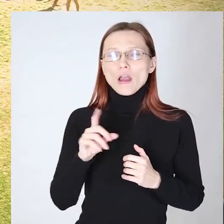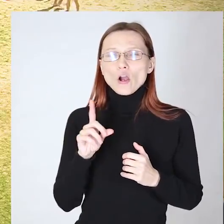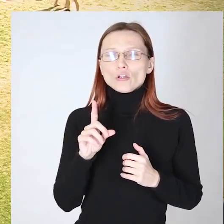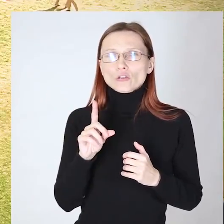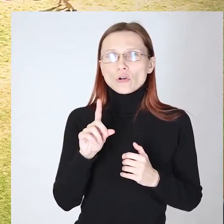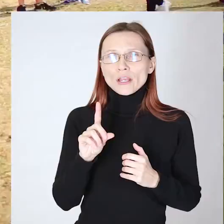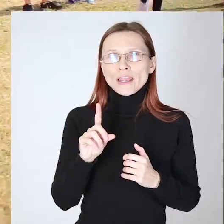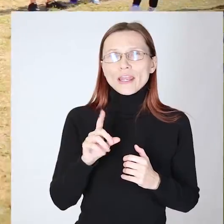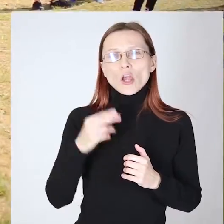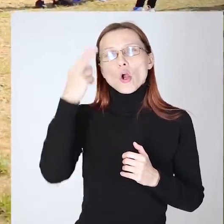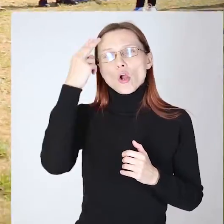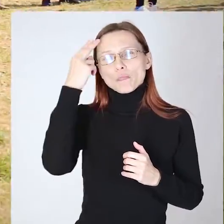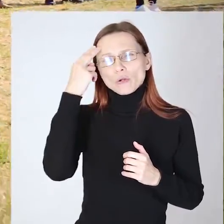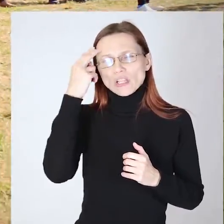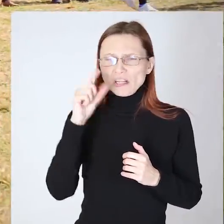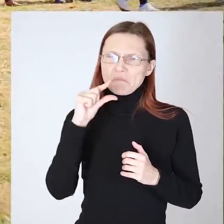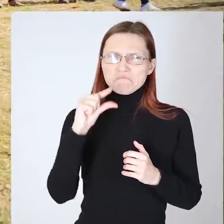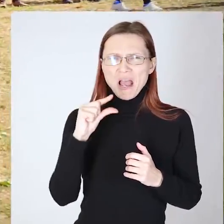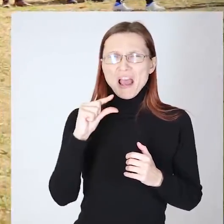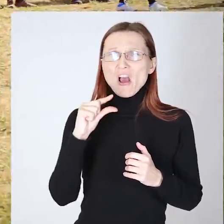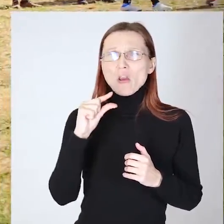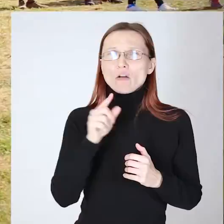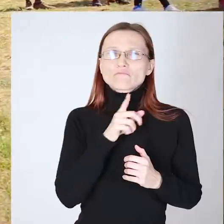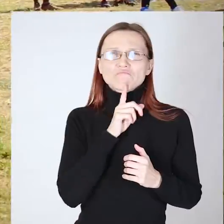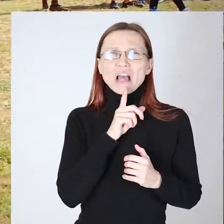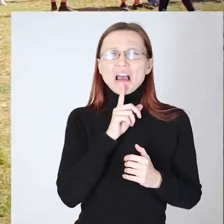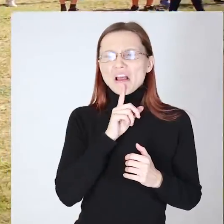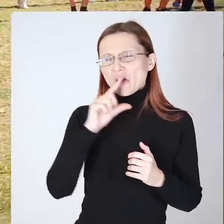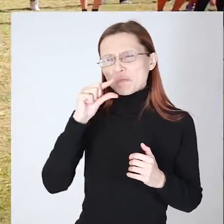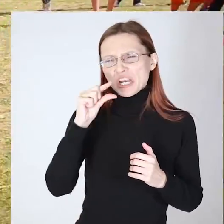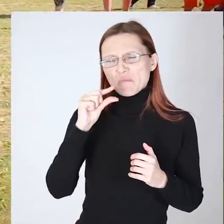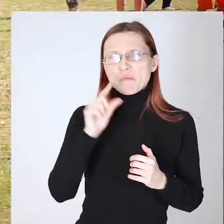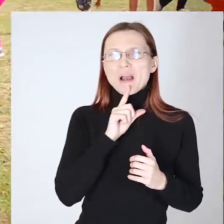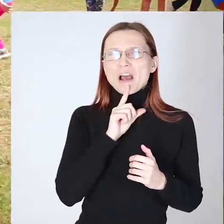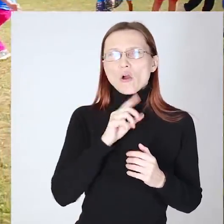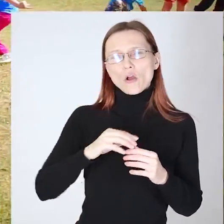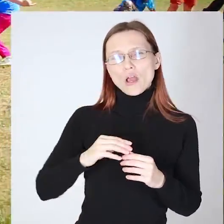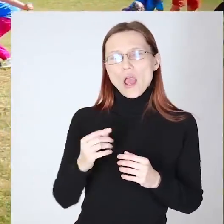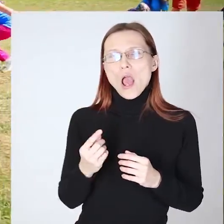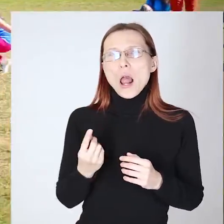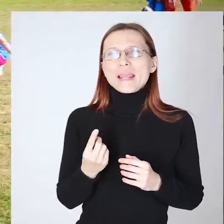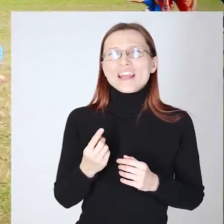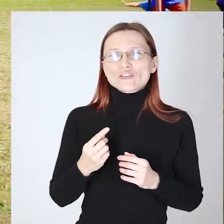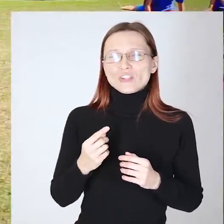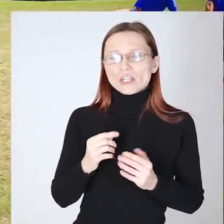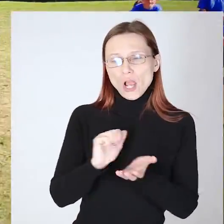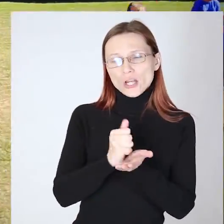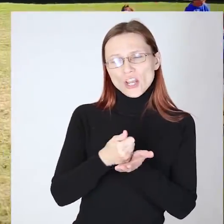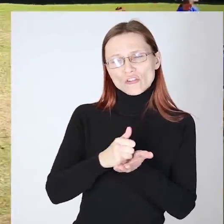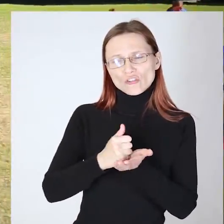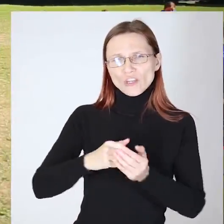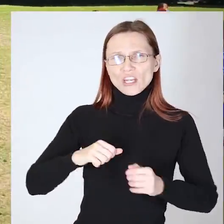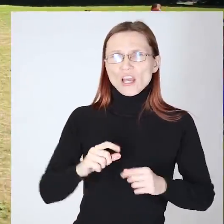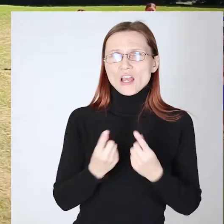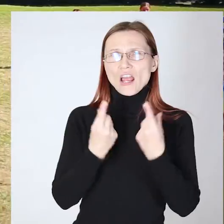poznali minimum alebo veľmi málo rastlín liečivých, ktoré rastú bežne v prírode. A pretože bolo